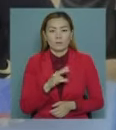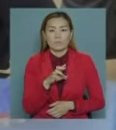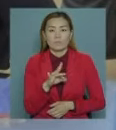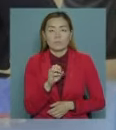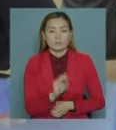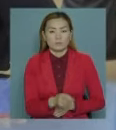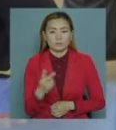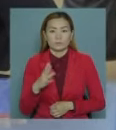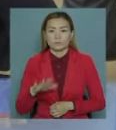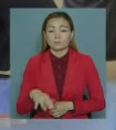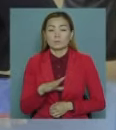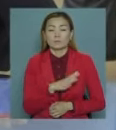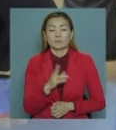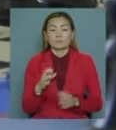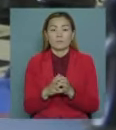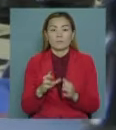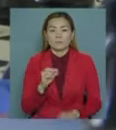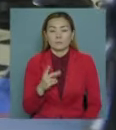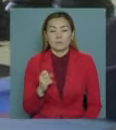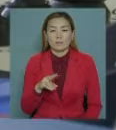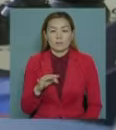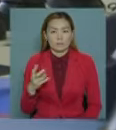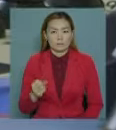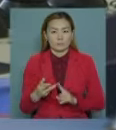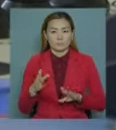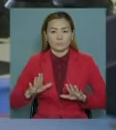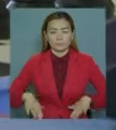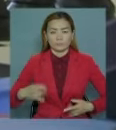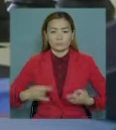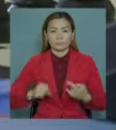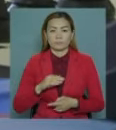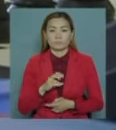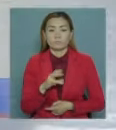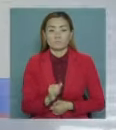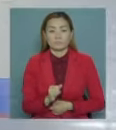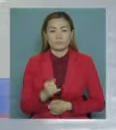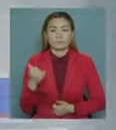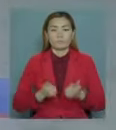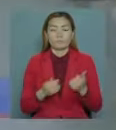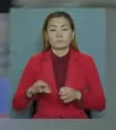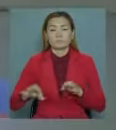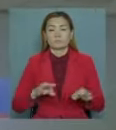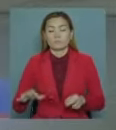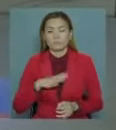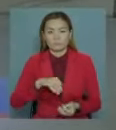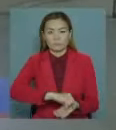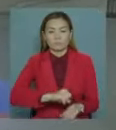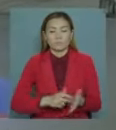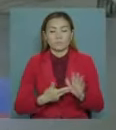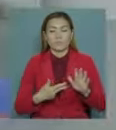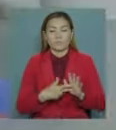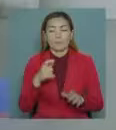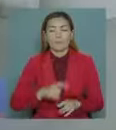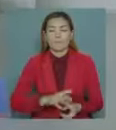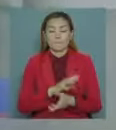Ахпарат». Второе место заняла команда «Баспахана». Третье место – телеканала «Атрау». А в турнире по шахматам участвовали 8